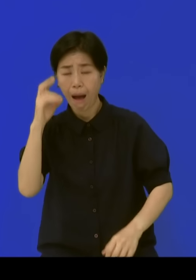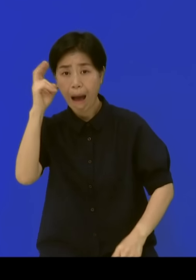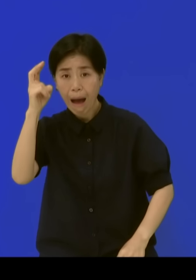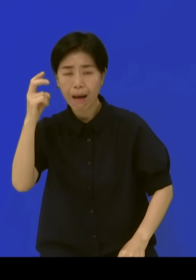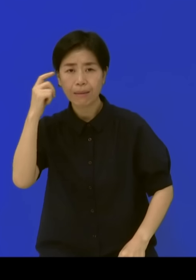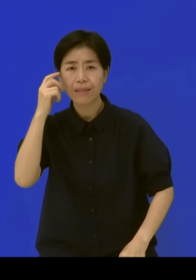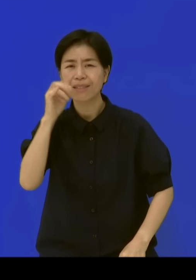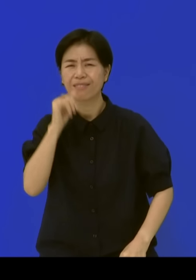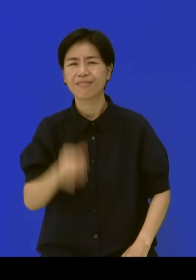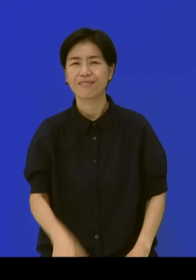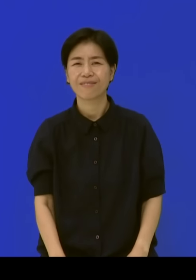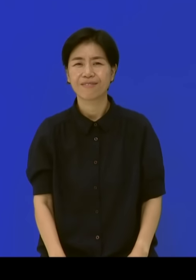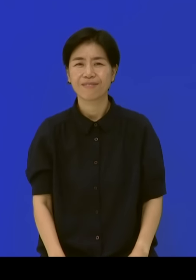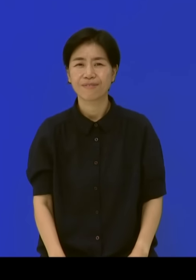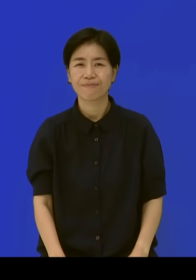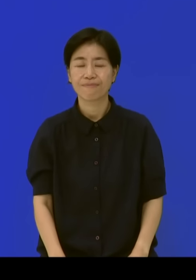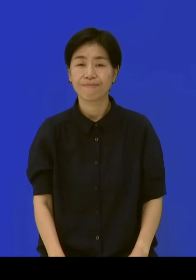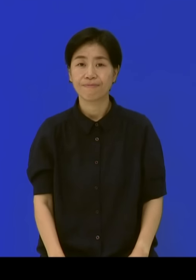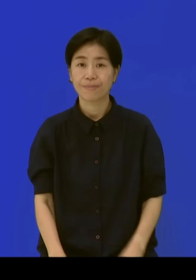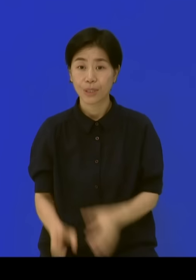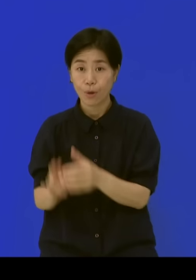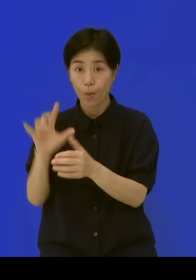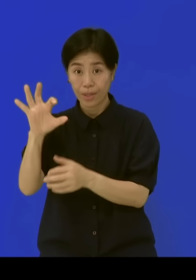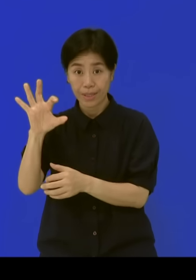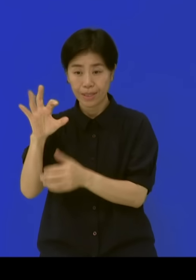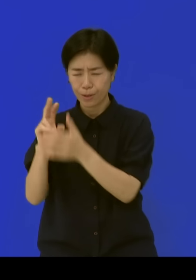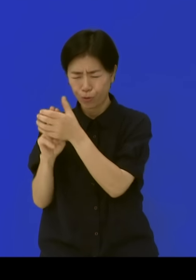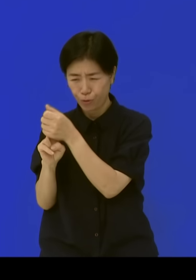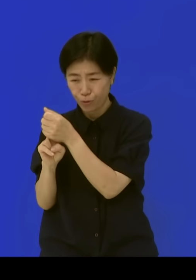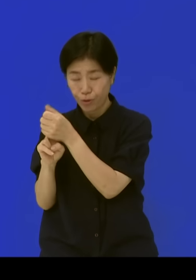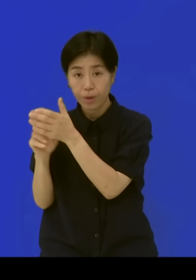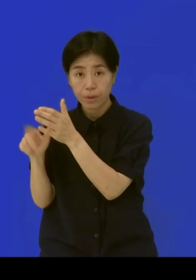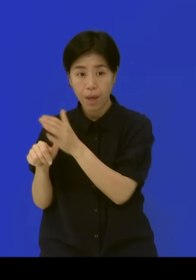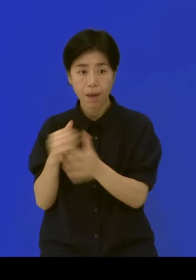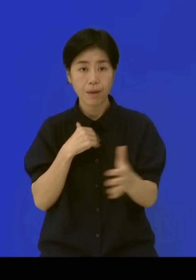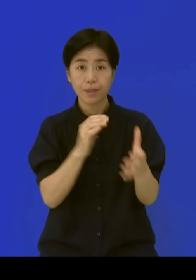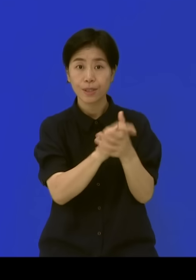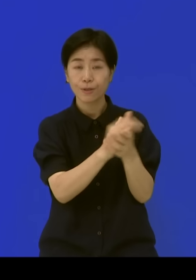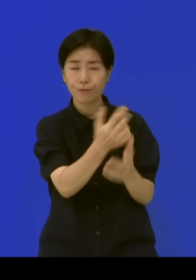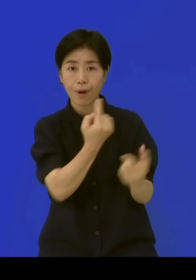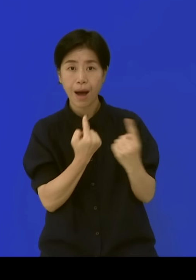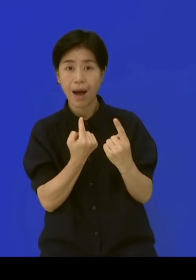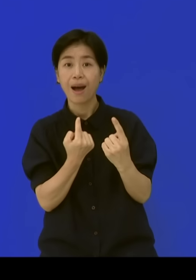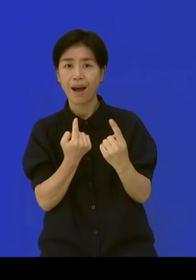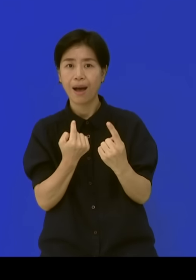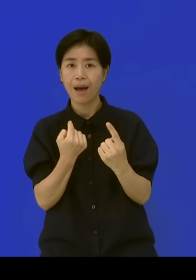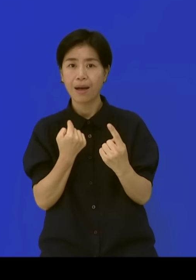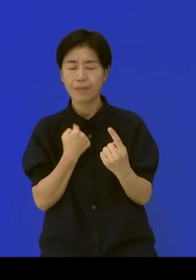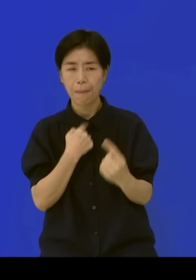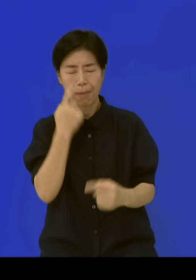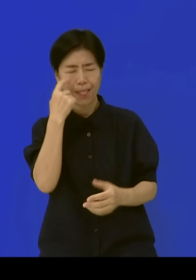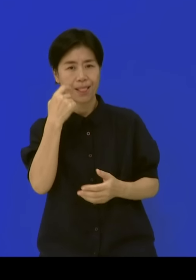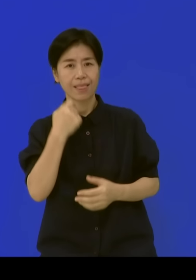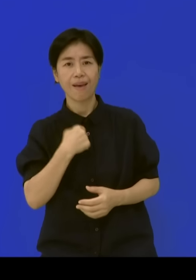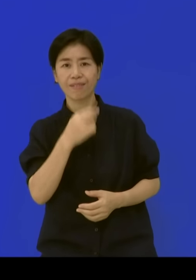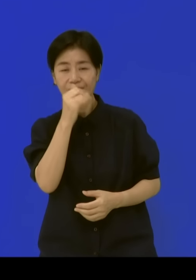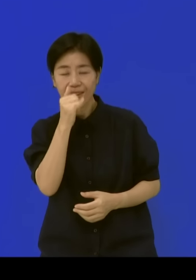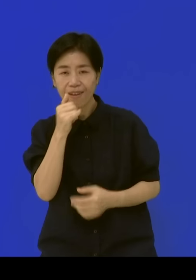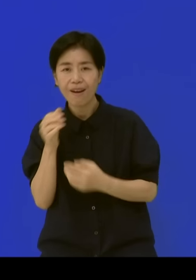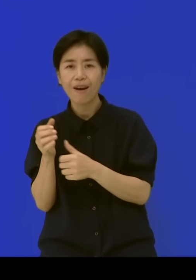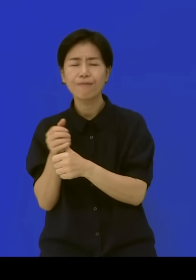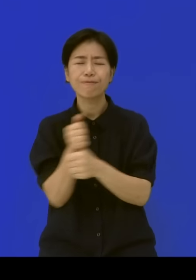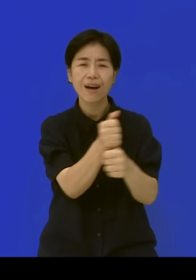막 소리 지고 하니까. 네네 방황기도 숨어 하니까. 있는데 예. 제 친구들이 저를 찾아내더라고요. 찾아내서 끌고 와서